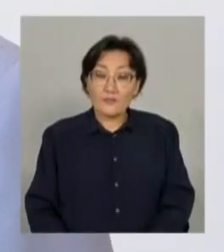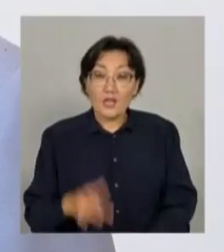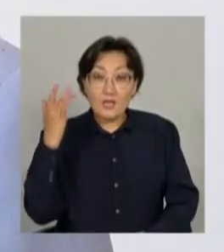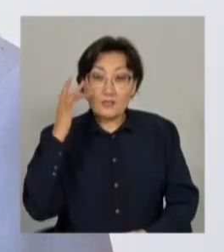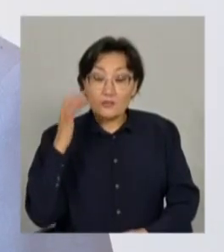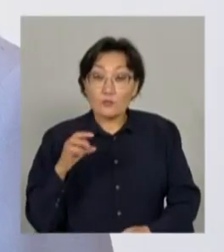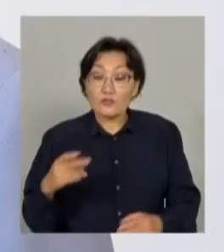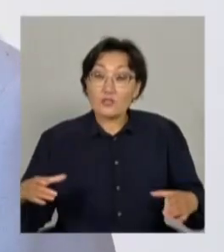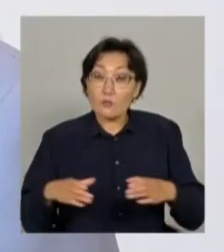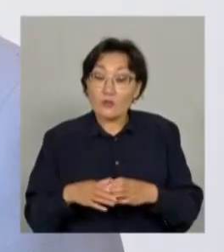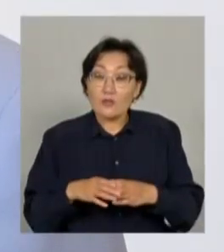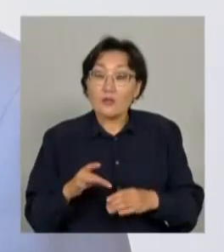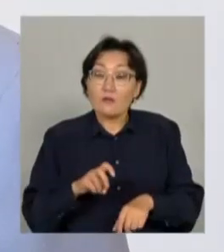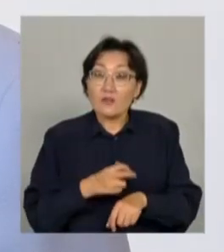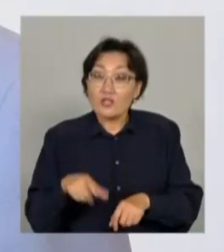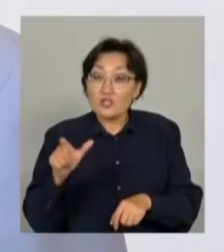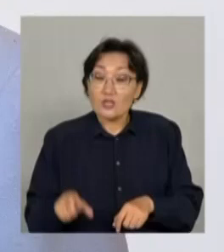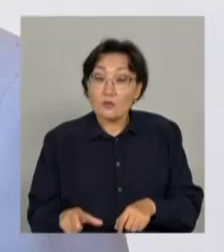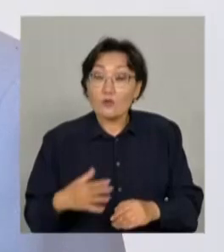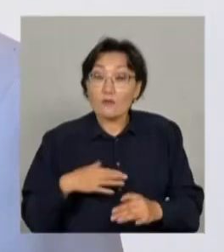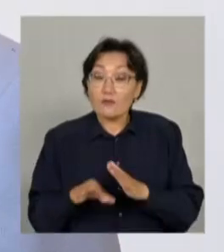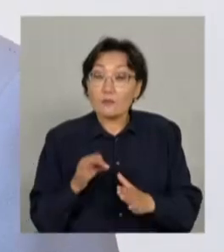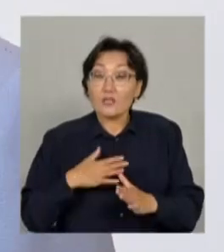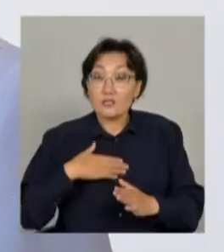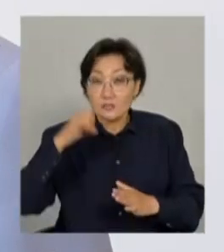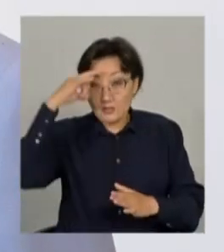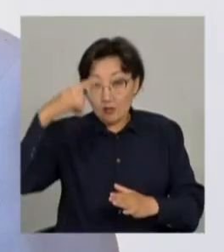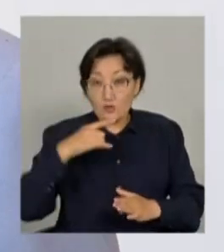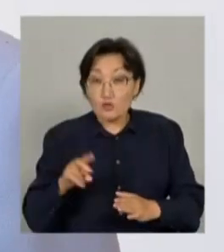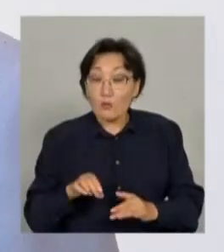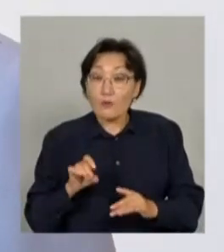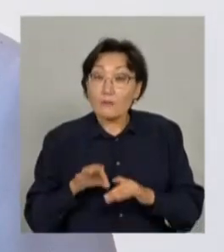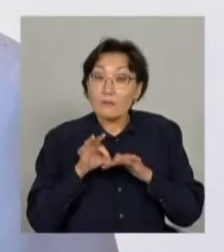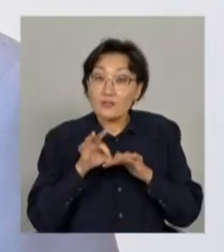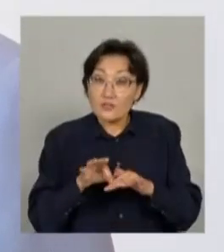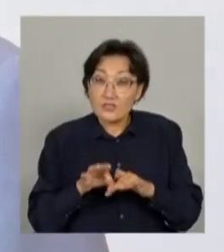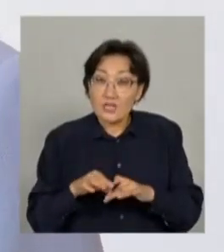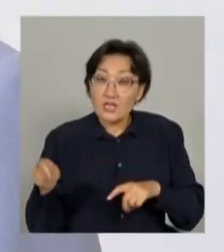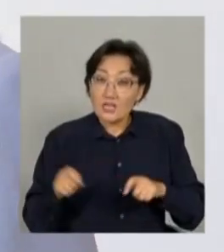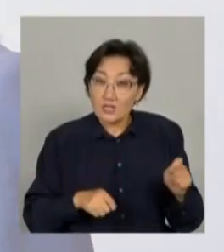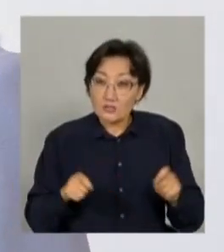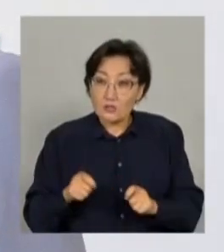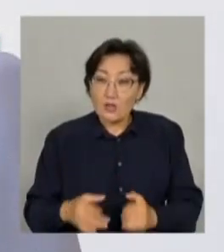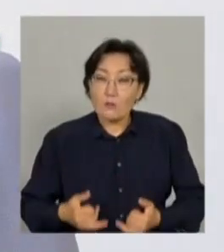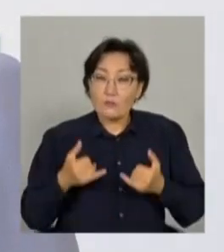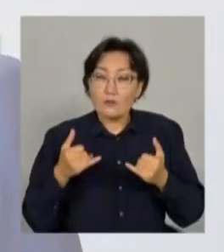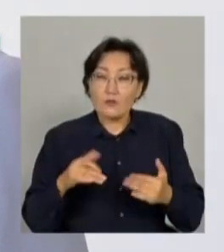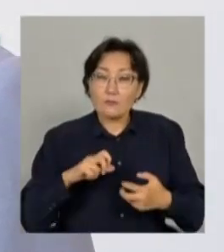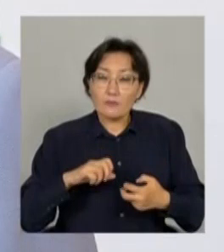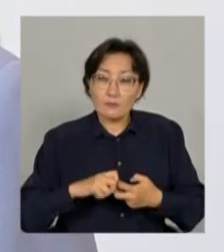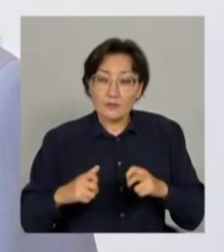Американская ассоциация онкологов выбрала нашу страну, чтобы провести конгресс, посвященный